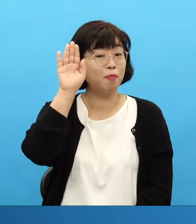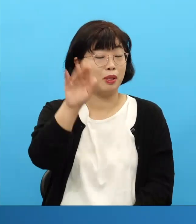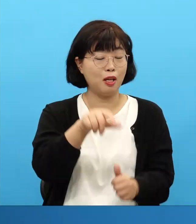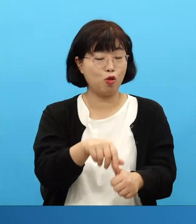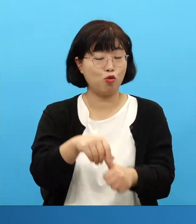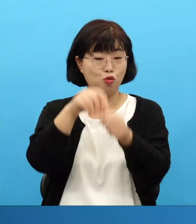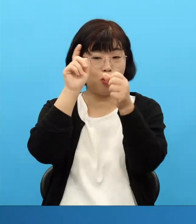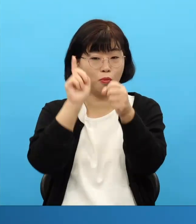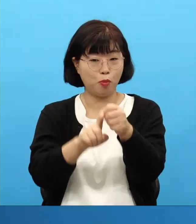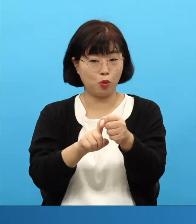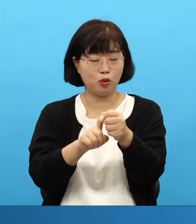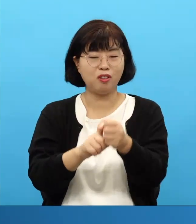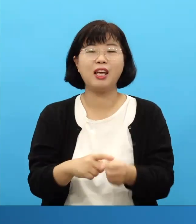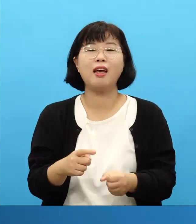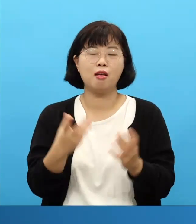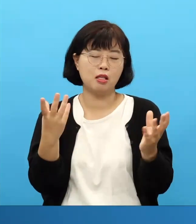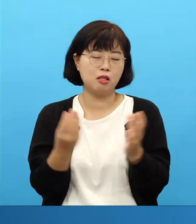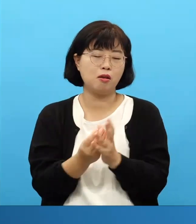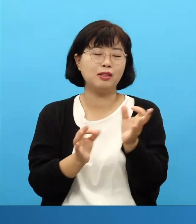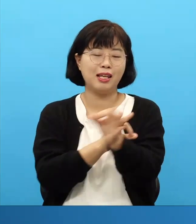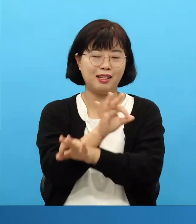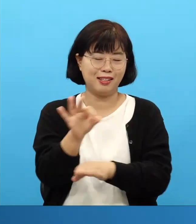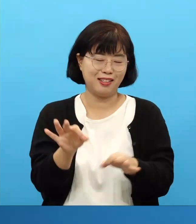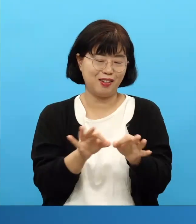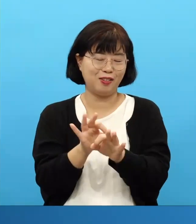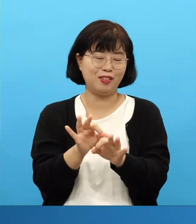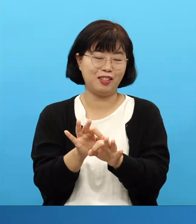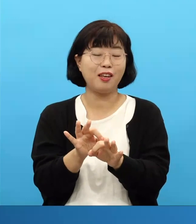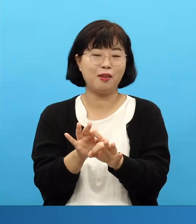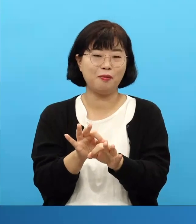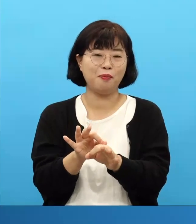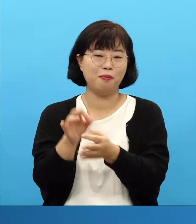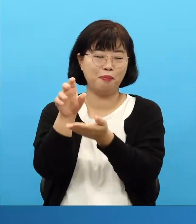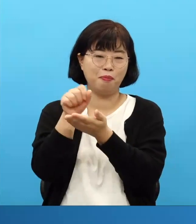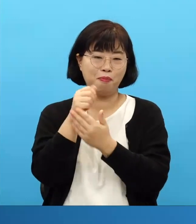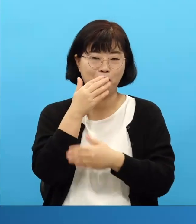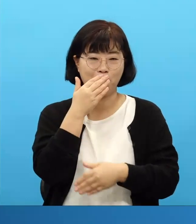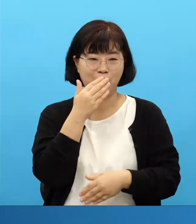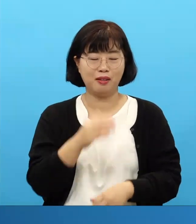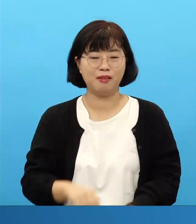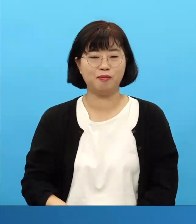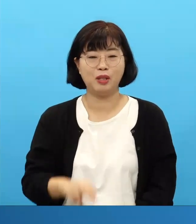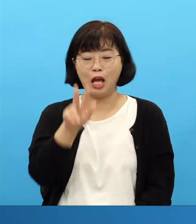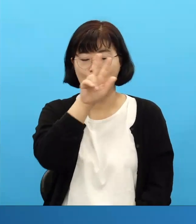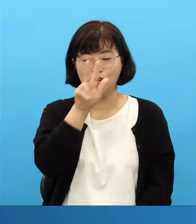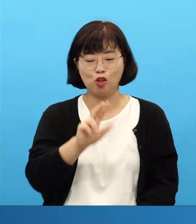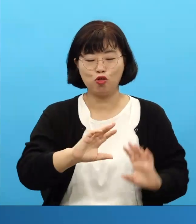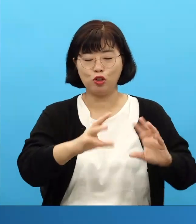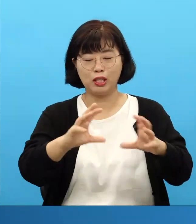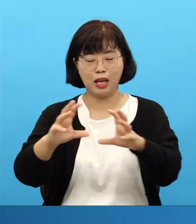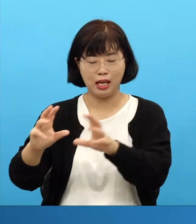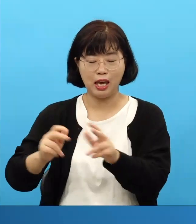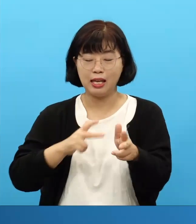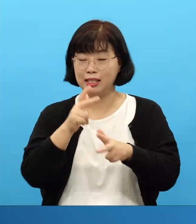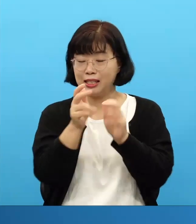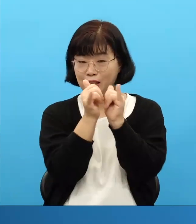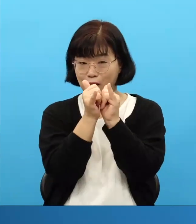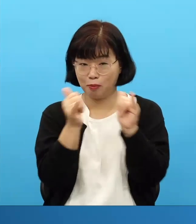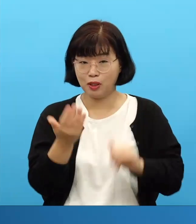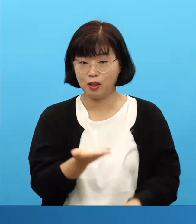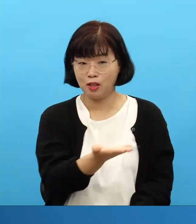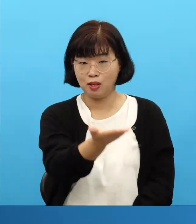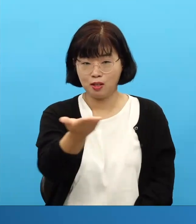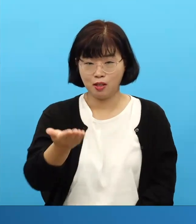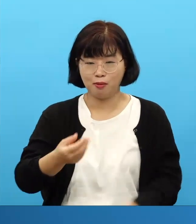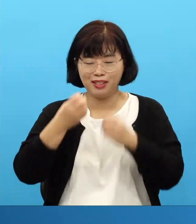절대 경제가 나옵니다. And this way you can have the absolute economy to save the future. 이게 우리 전국 세계에 있는 산업인들이 새로 시작해야